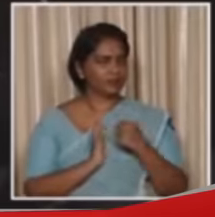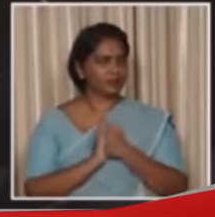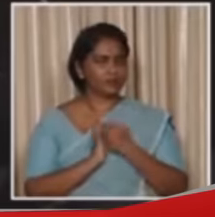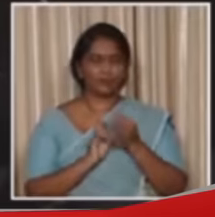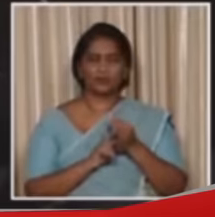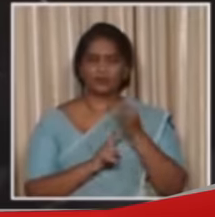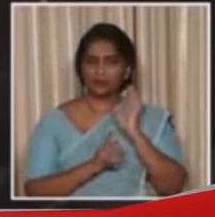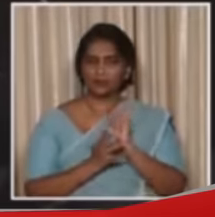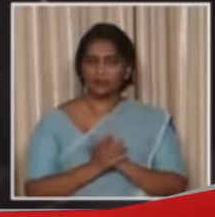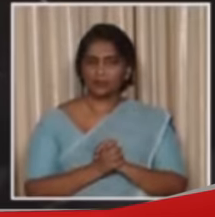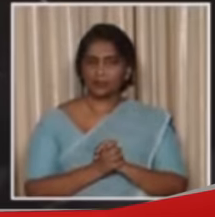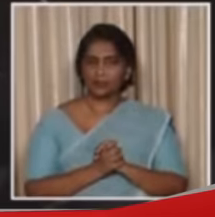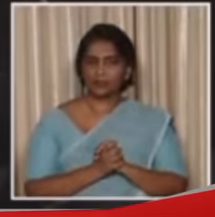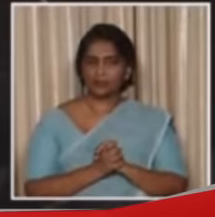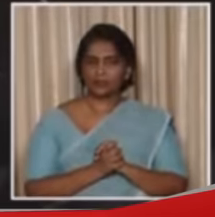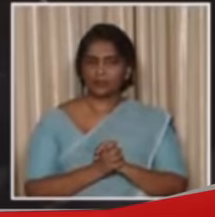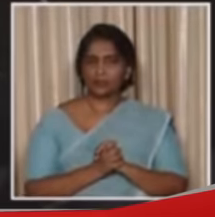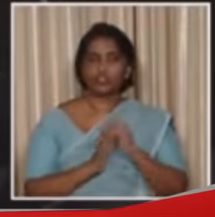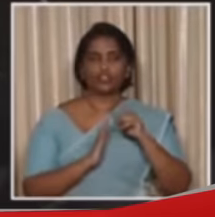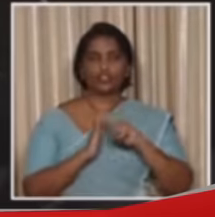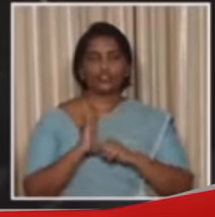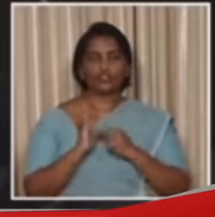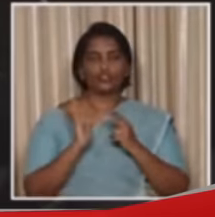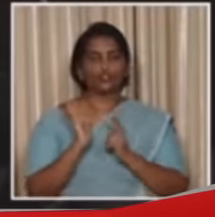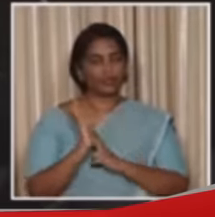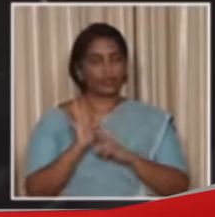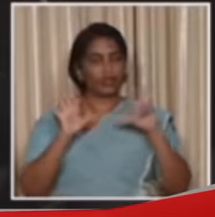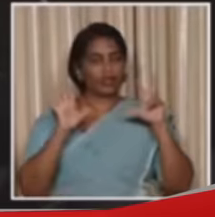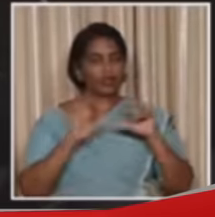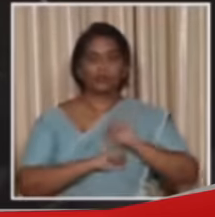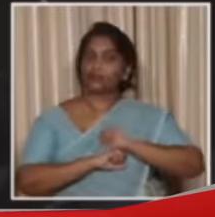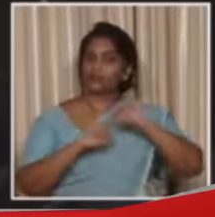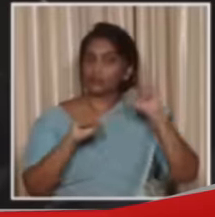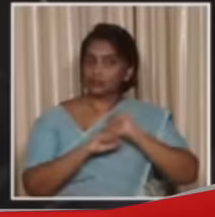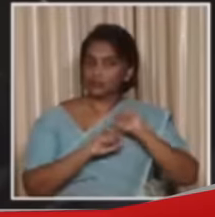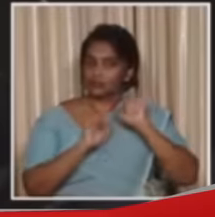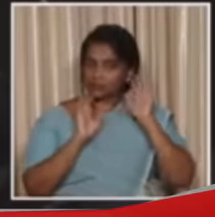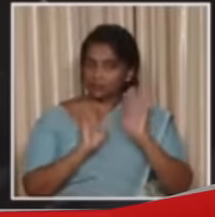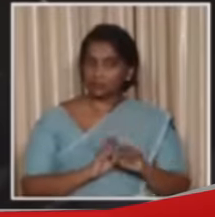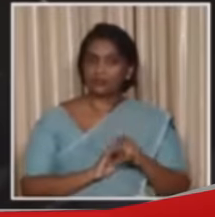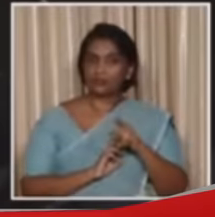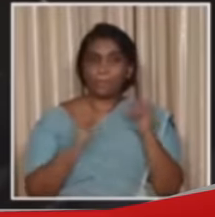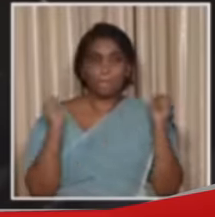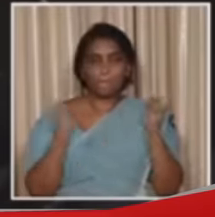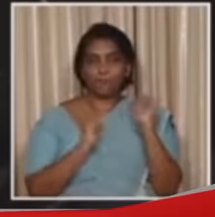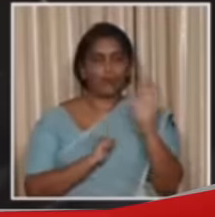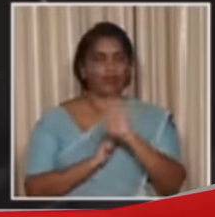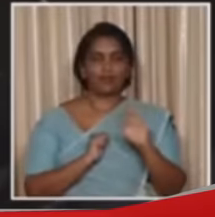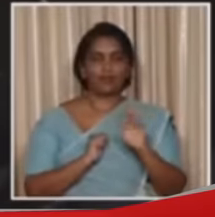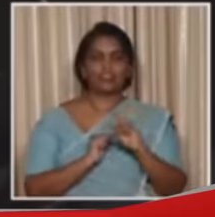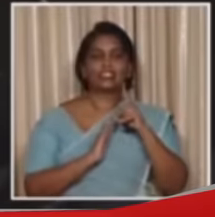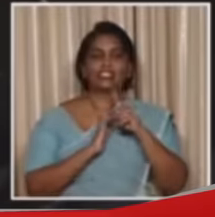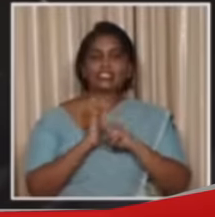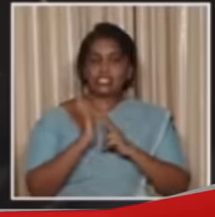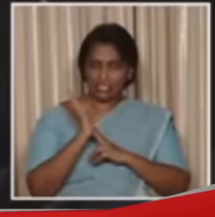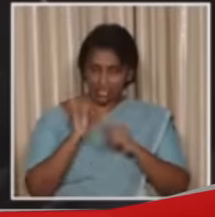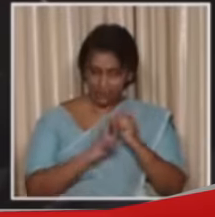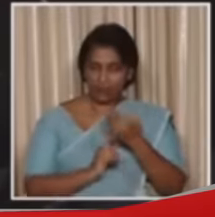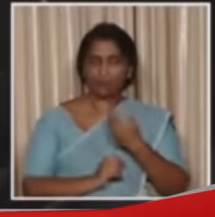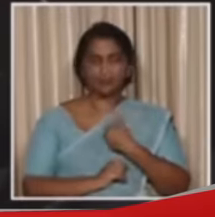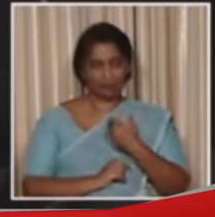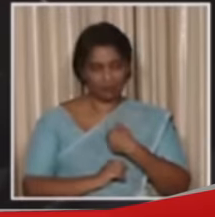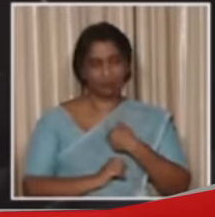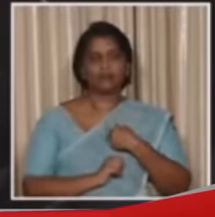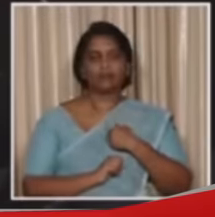සභාපතිතුමනි. ජූනි 8 වෙනිදා විරෝධතාවයක් තියන්නේ ඒක බය වෙන්න ඕනේ ජාතික ජන බලවේගයෙන් තමයි